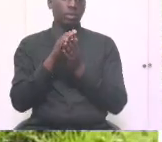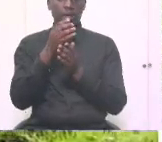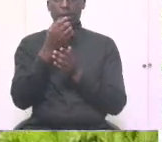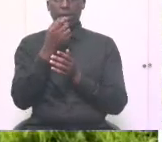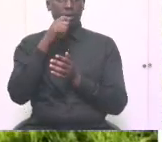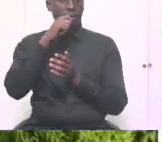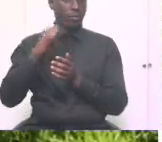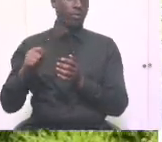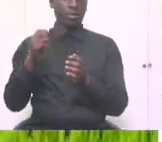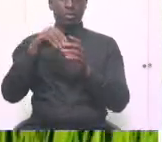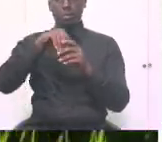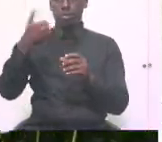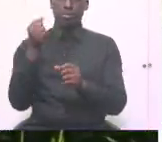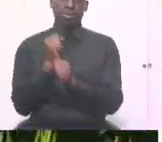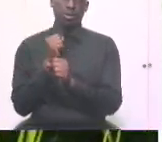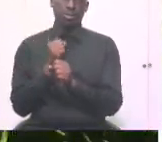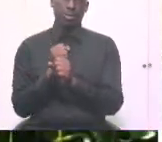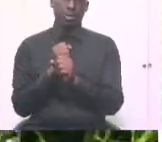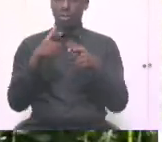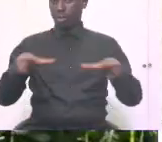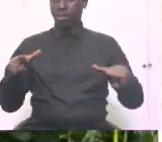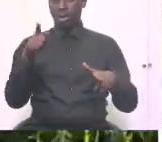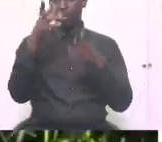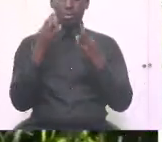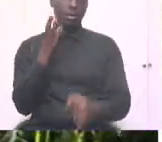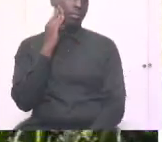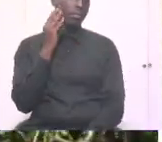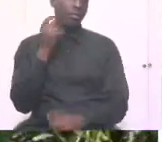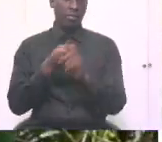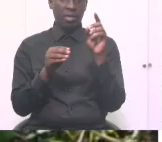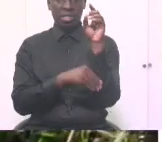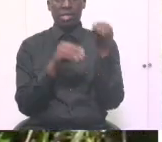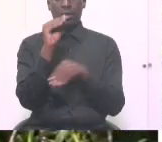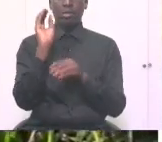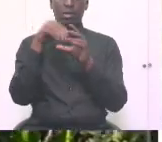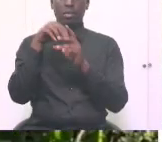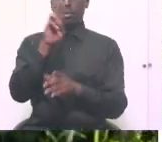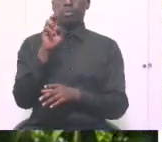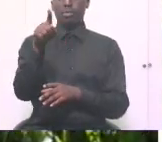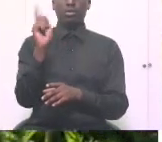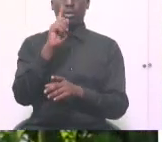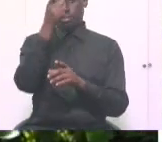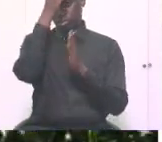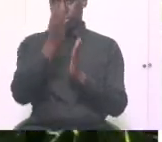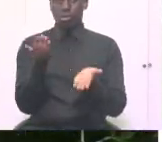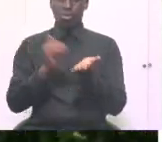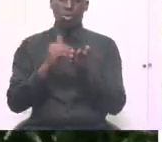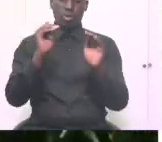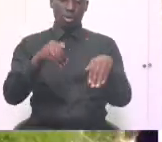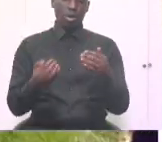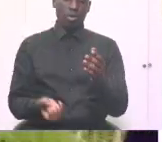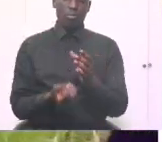murima. Abaturage bavuga ko ibi basa n'ababimenyereye, kuko ngo kuviza inkende zagera muri kaminuza nta muturage wongeye guhinga ngo